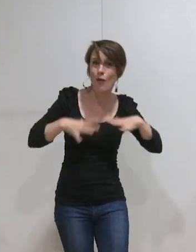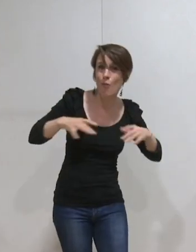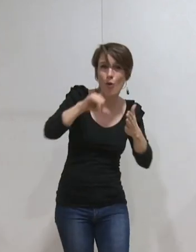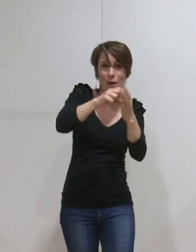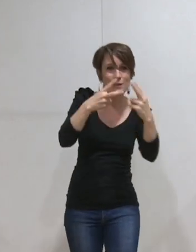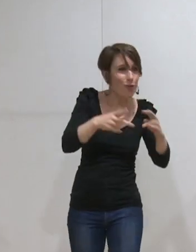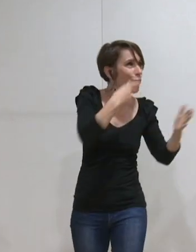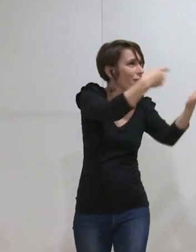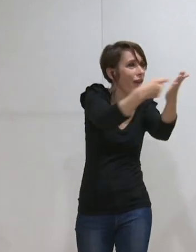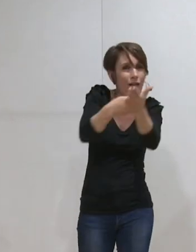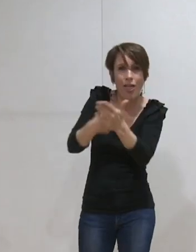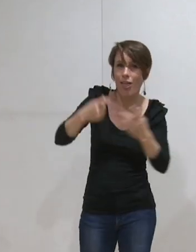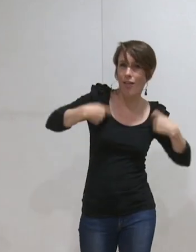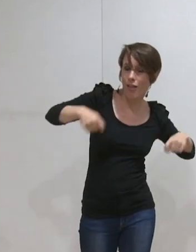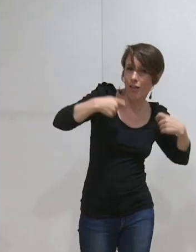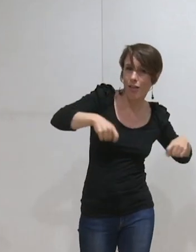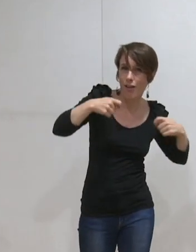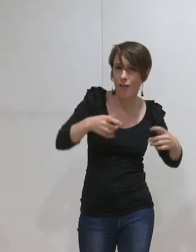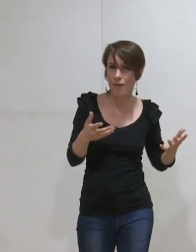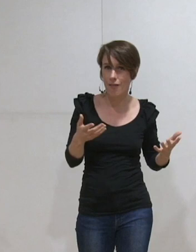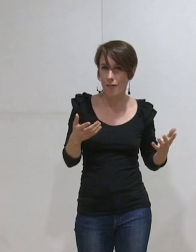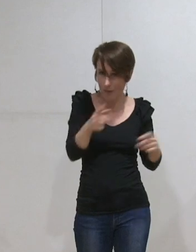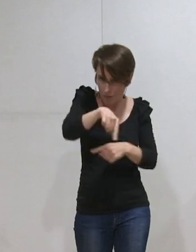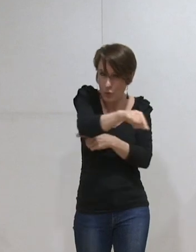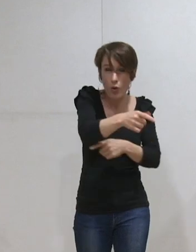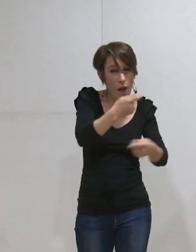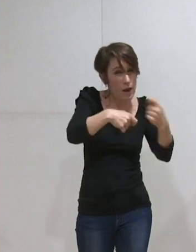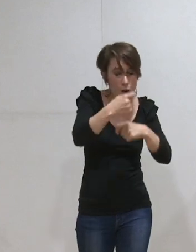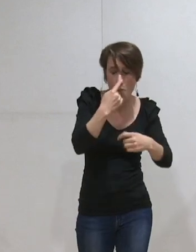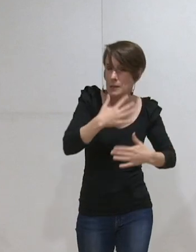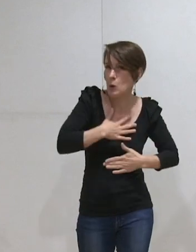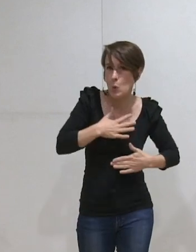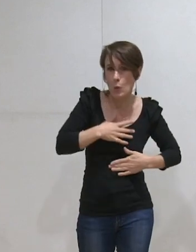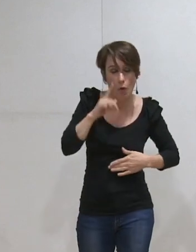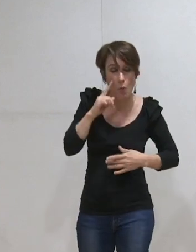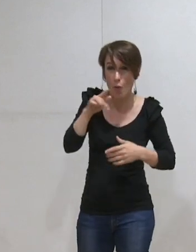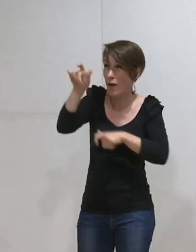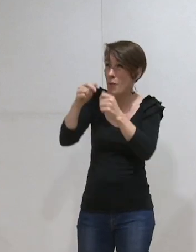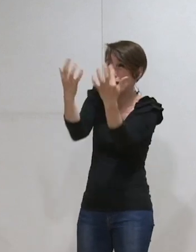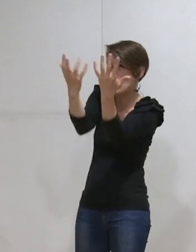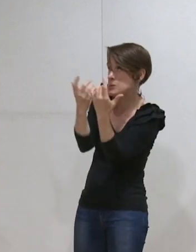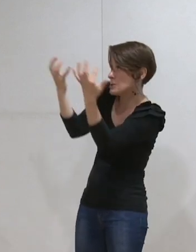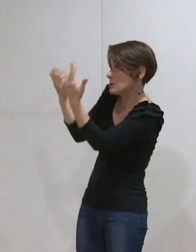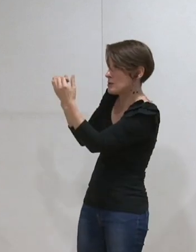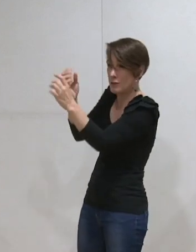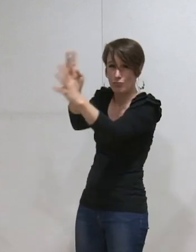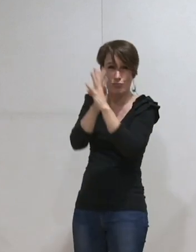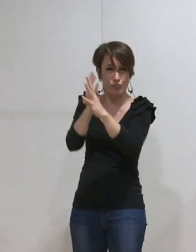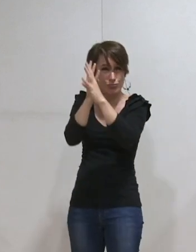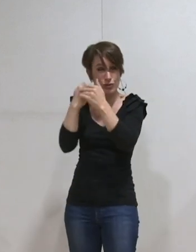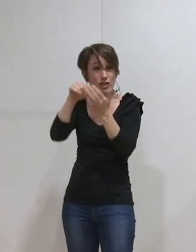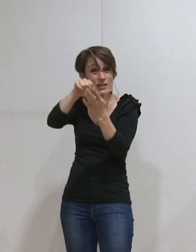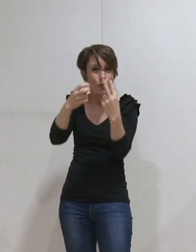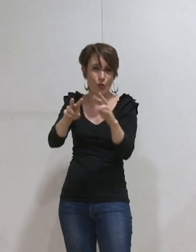capacité avec des expositions renouvelées d'attirer du monde sur le centre-ville de Grenoble quant au au propos et à